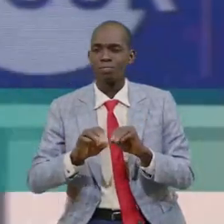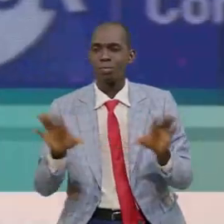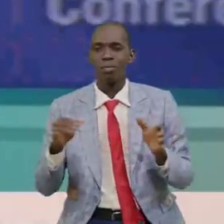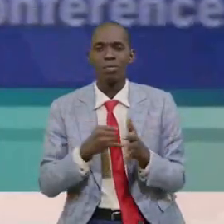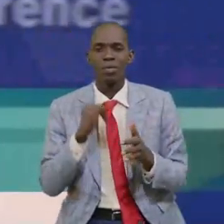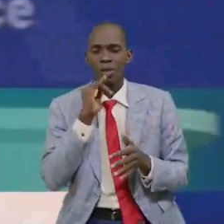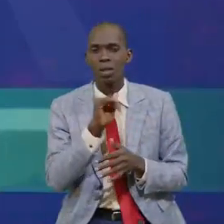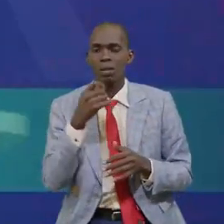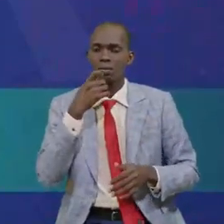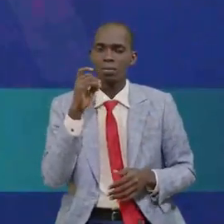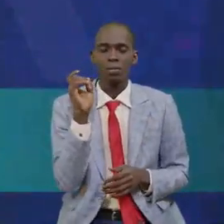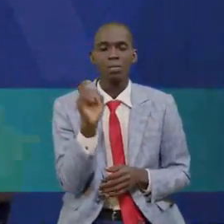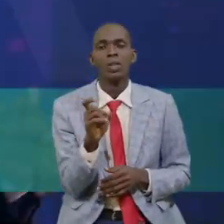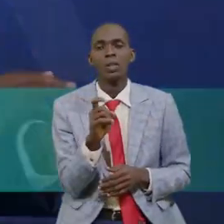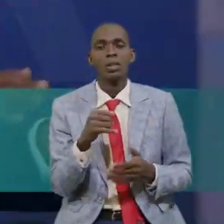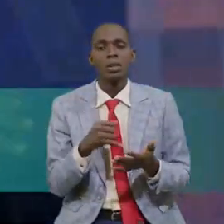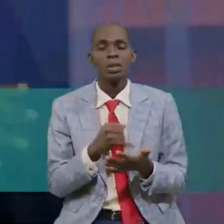mandat, c'est un décret,